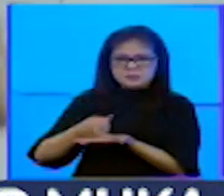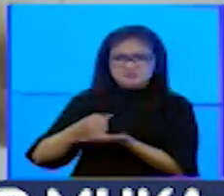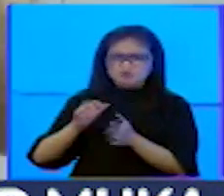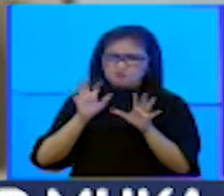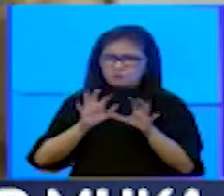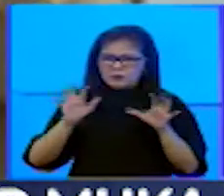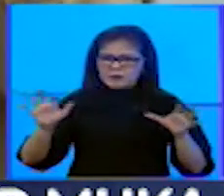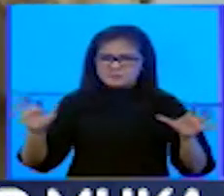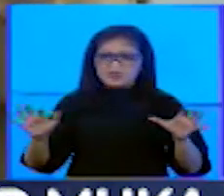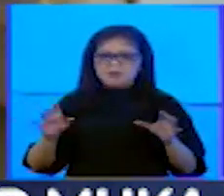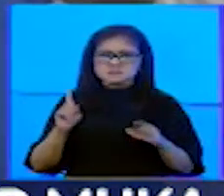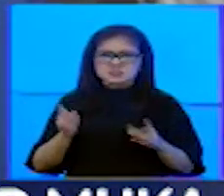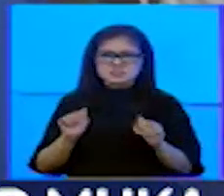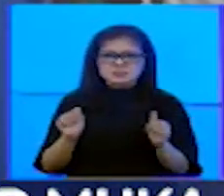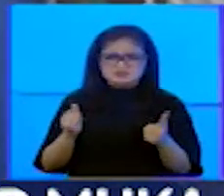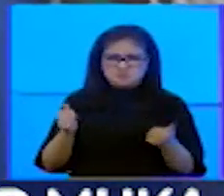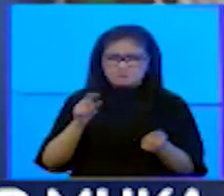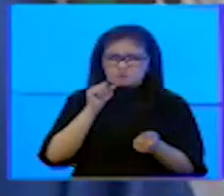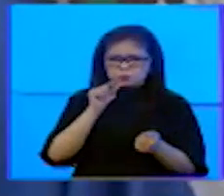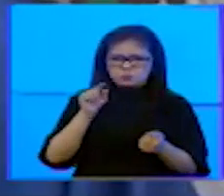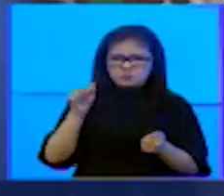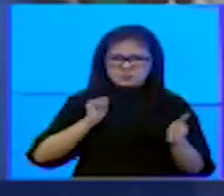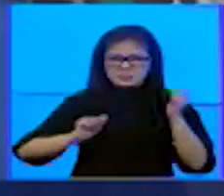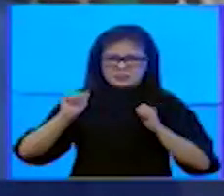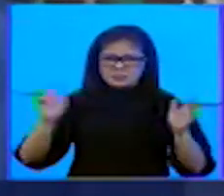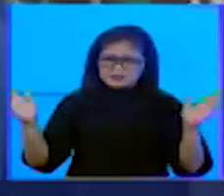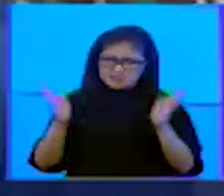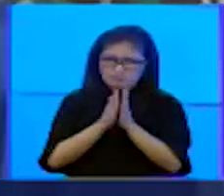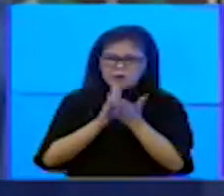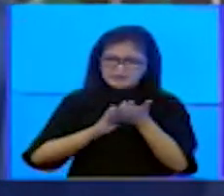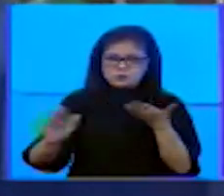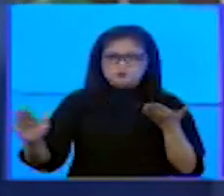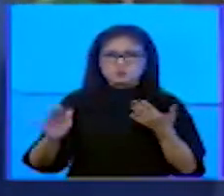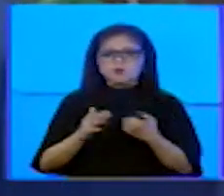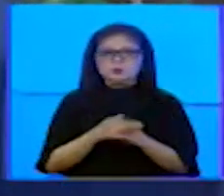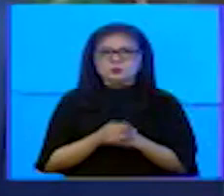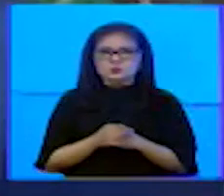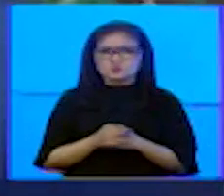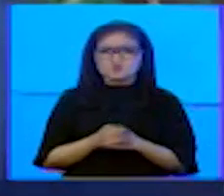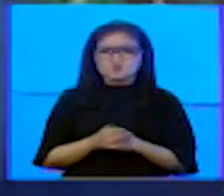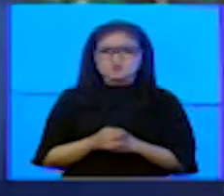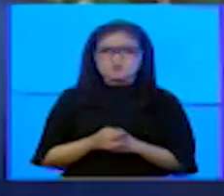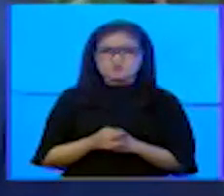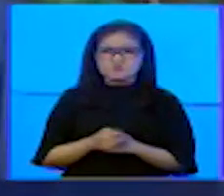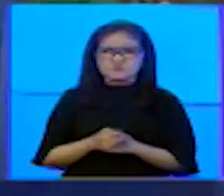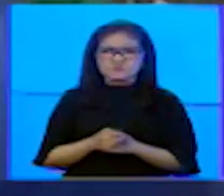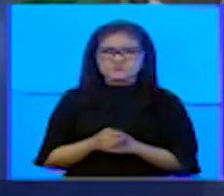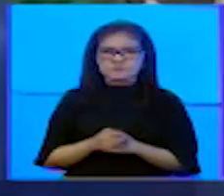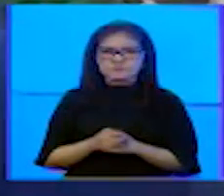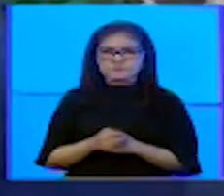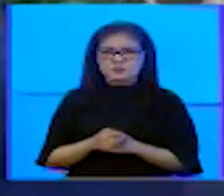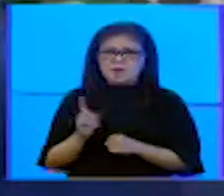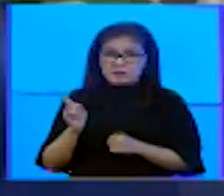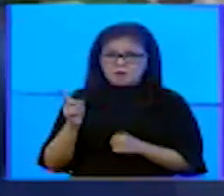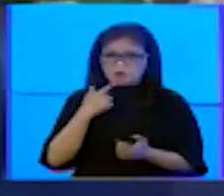tatap muka terhadap efektivitasnya kalau memang mudah-mudahan ini